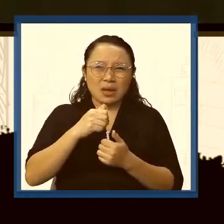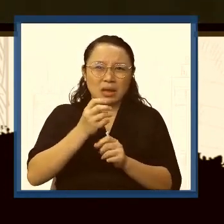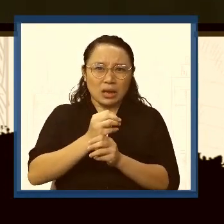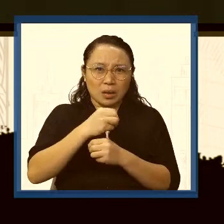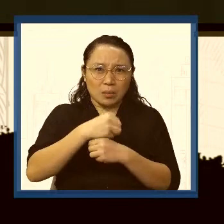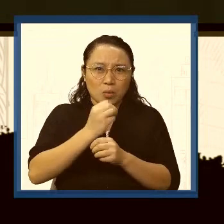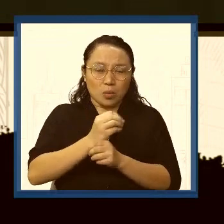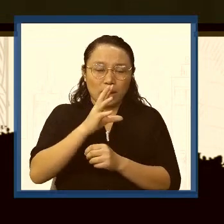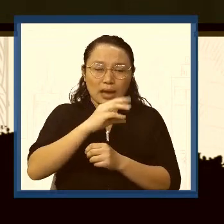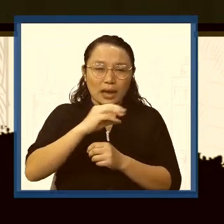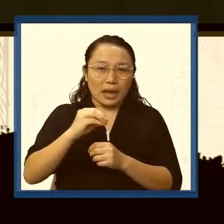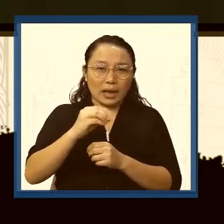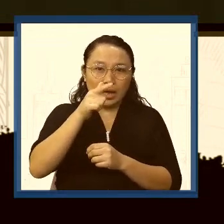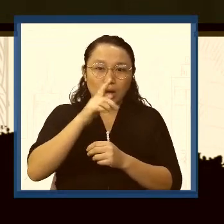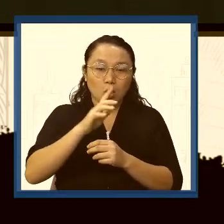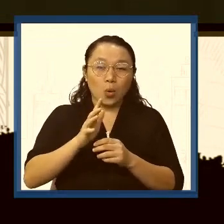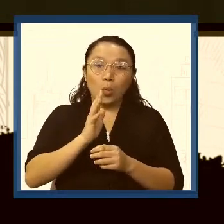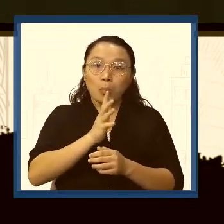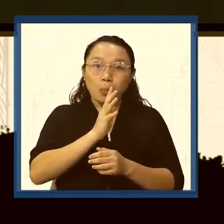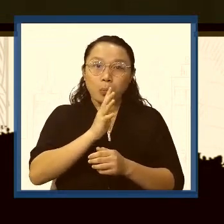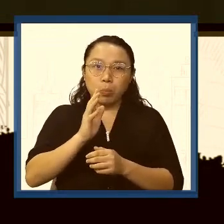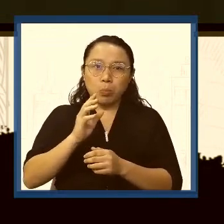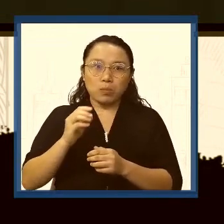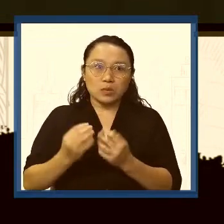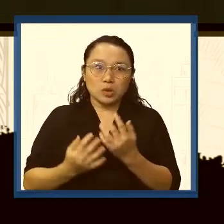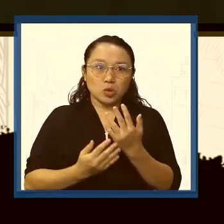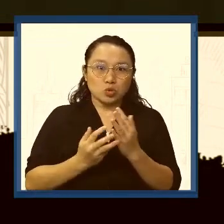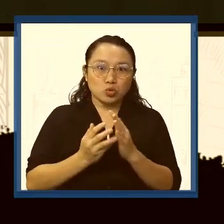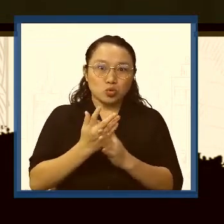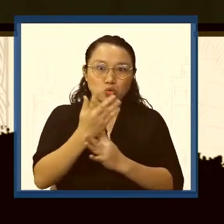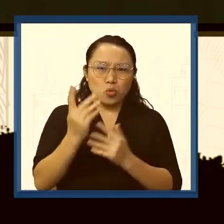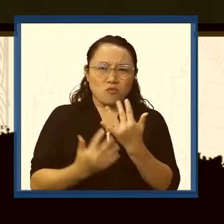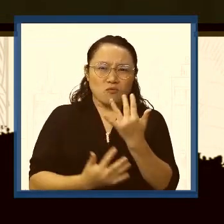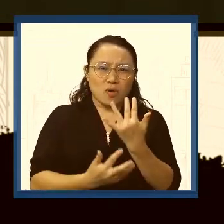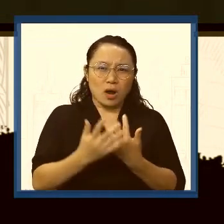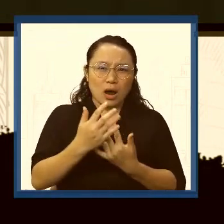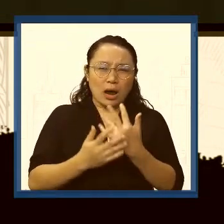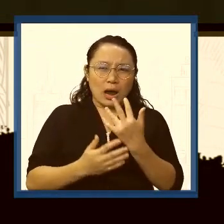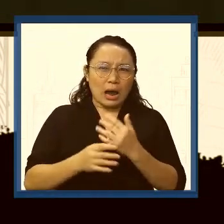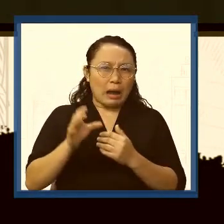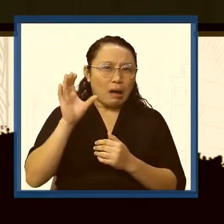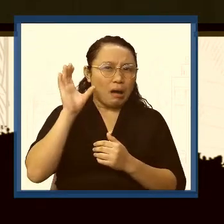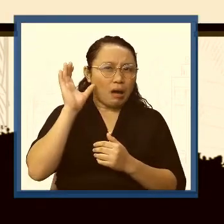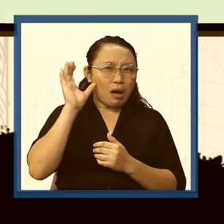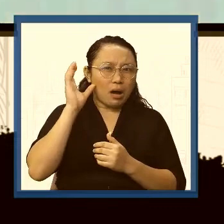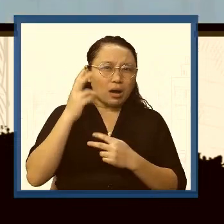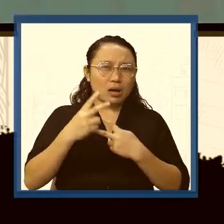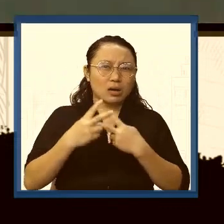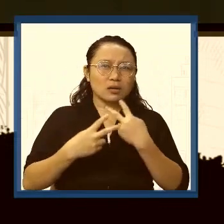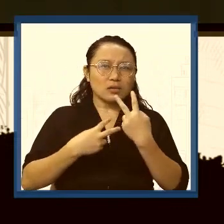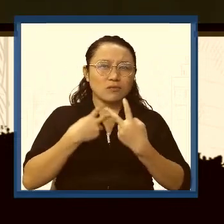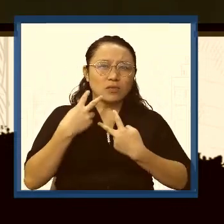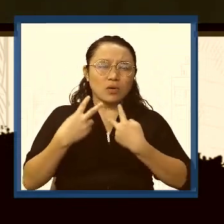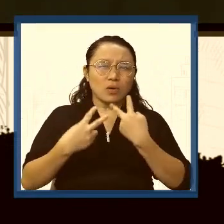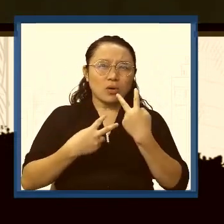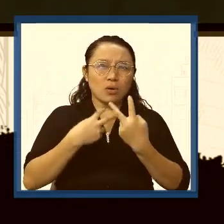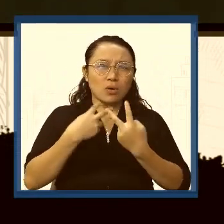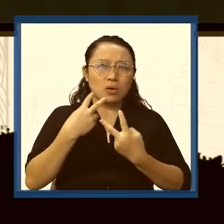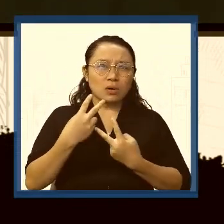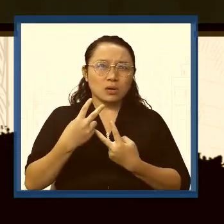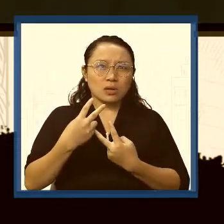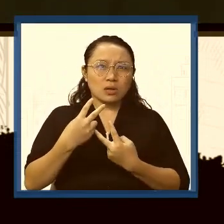Og ang Dios nagihinabi ngadto kini taliwala sa kalayo og nadugong iyang tingog. Og tungod niya na, mga